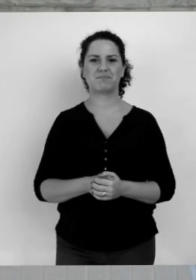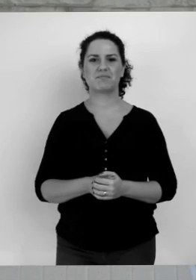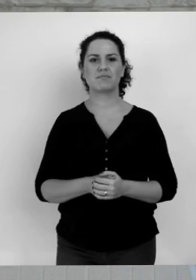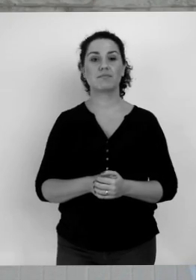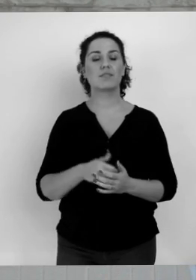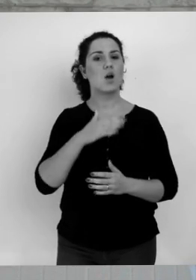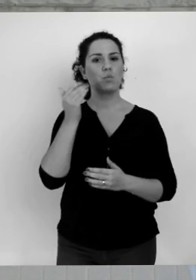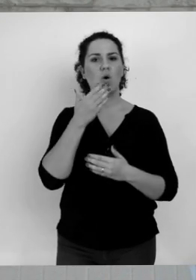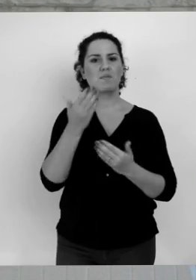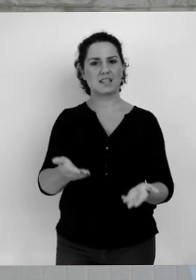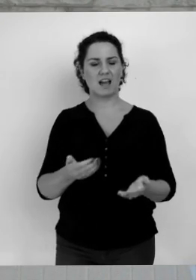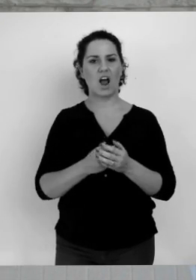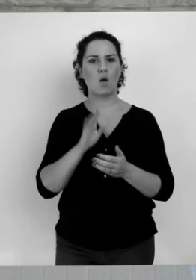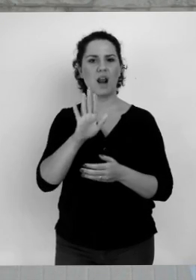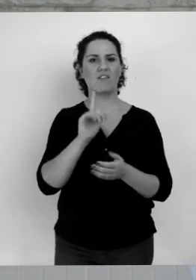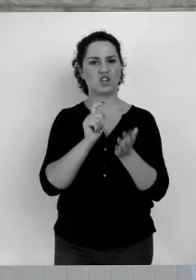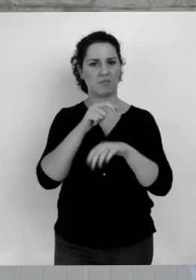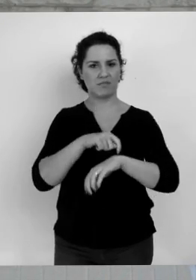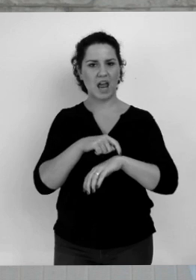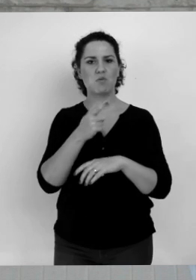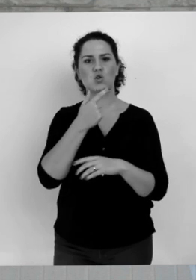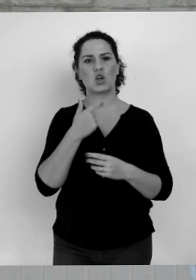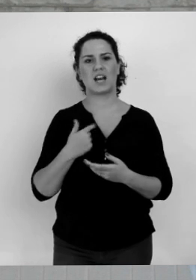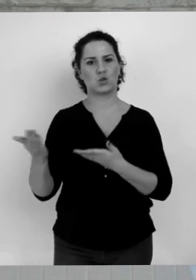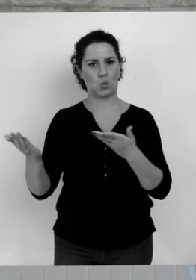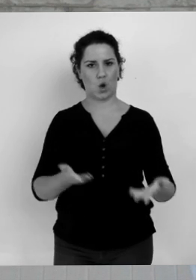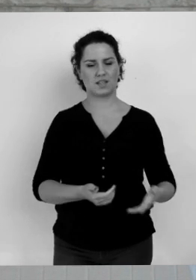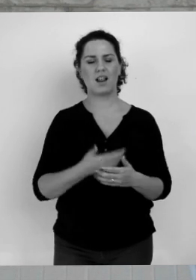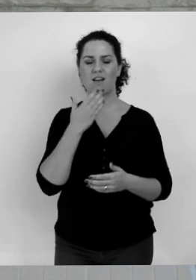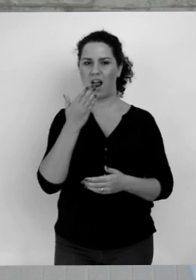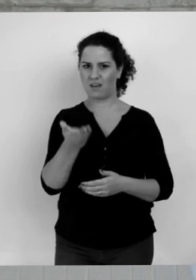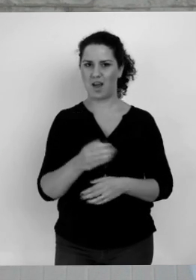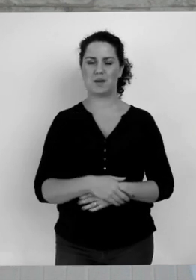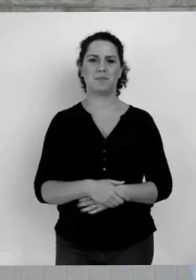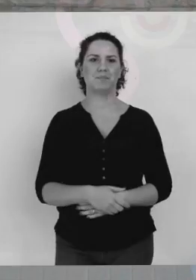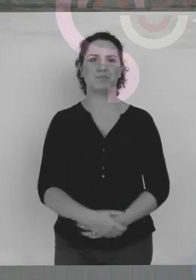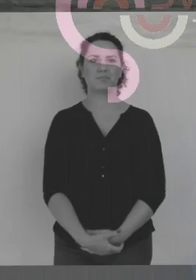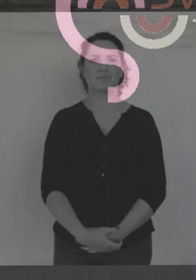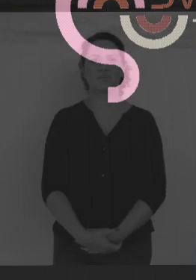Puno vam se zahvaljujemo na vašem vremenu što ste nas ugostili. Hvala vam.